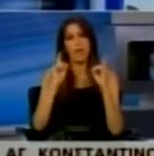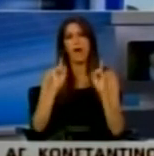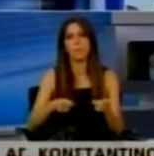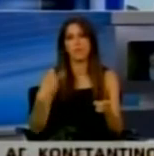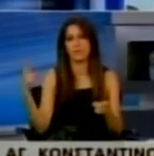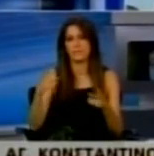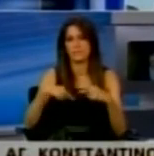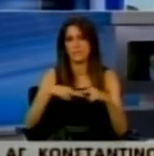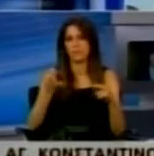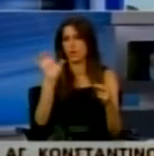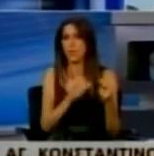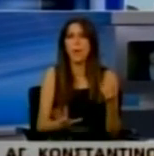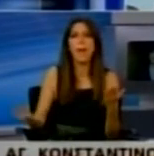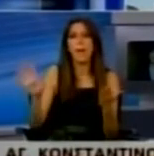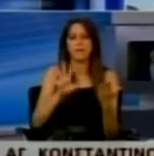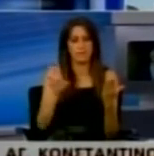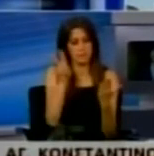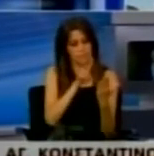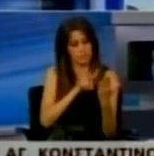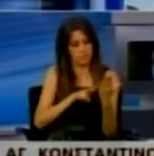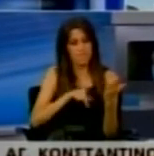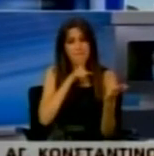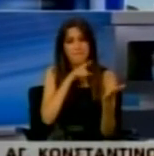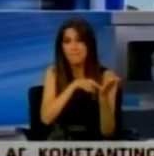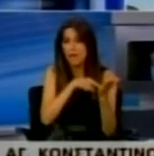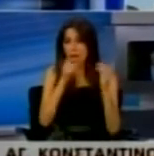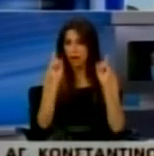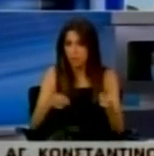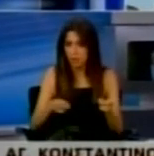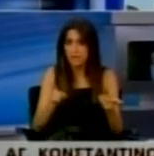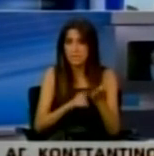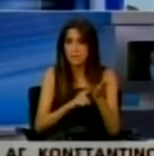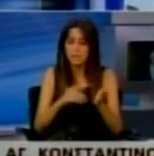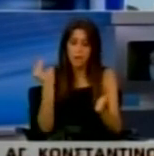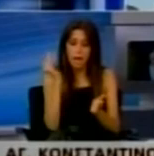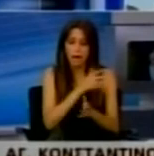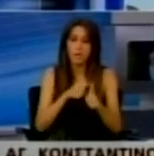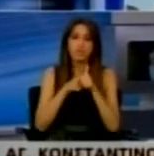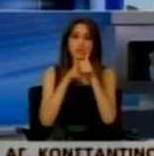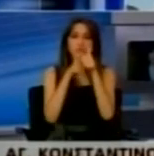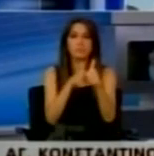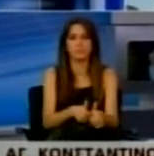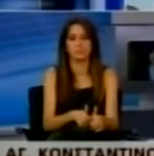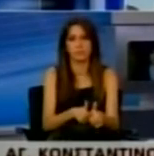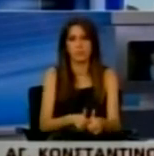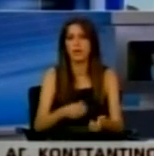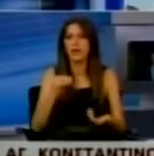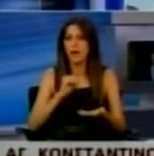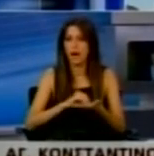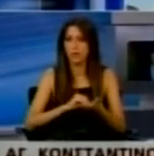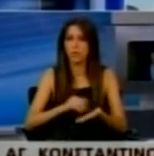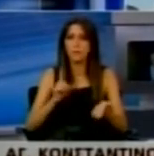απόφαση πρέπει να εφαρμοστεί, πρέπει να αξιοποιηθεί και βεβαίως να αντιμετωπιστούν και όλα εκείνα τα